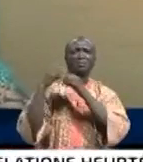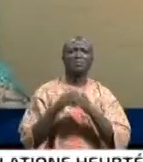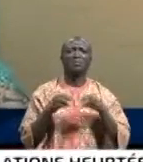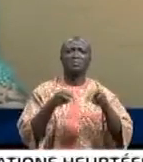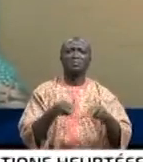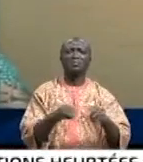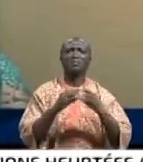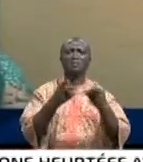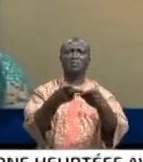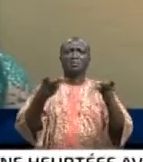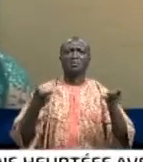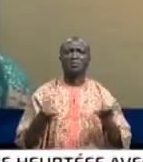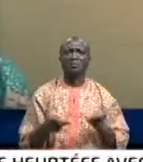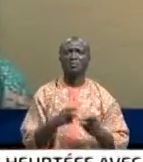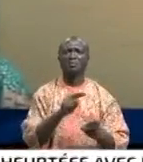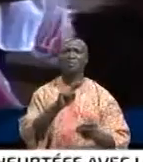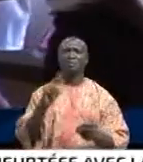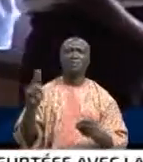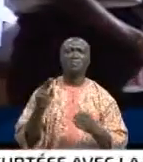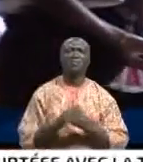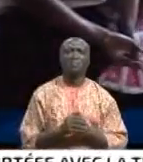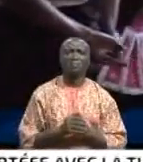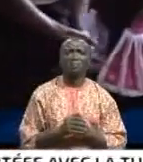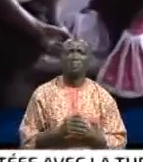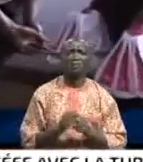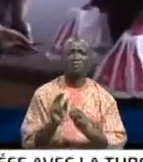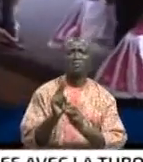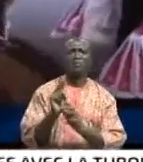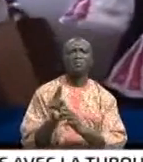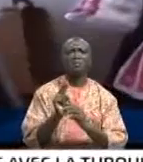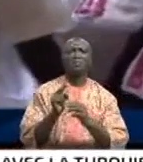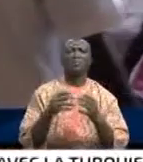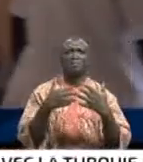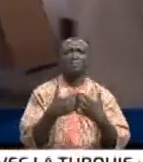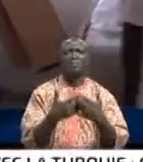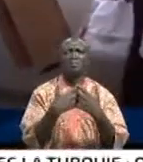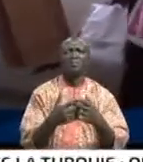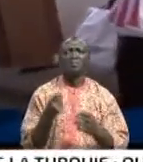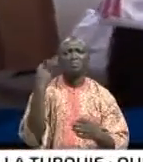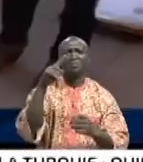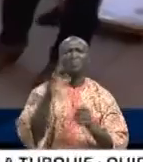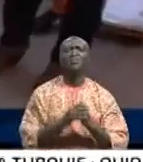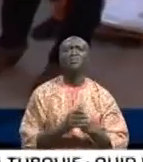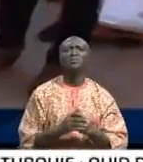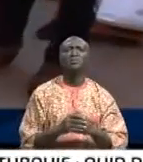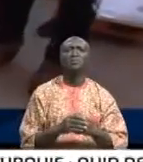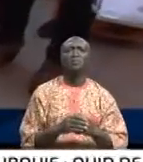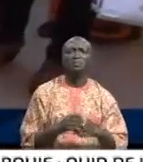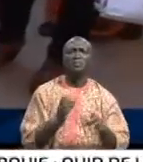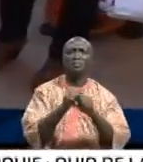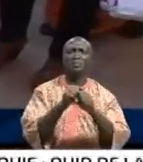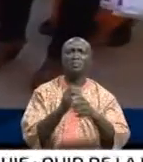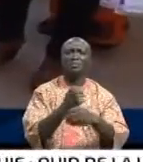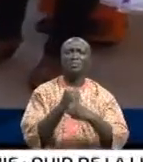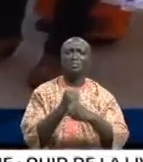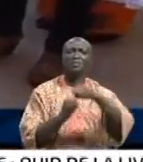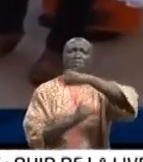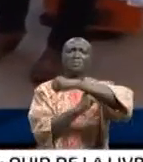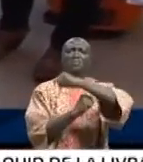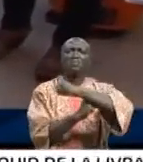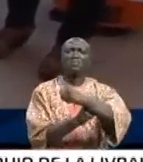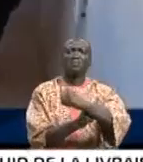mettant en place une unité donc une visite symbolique a été rendue au malade avec des prisons afin de les soutenir